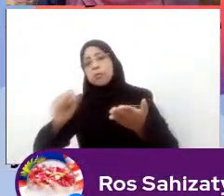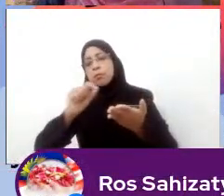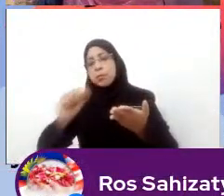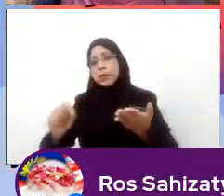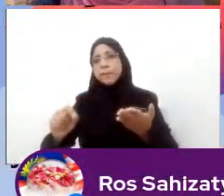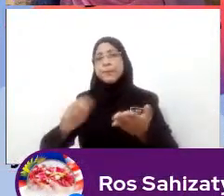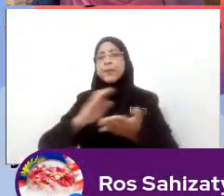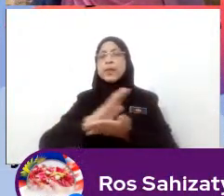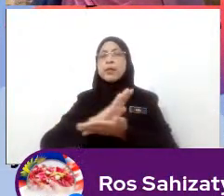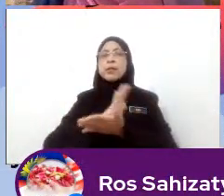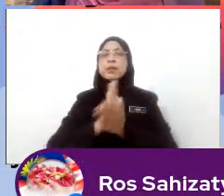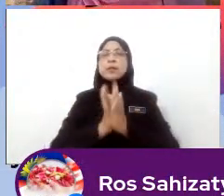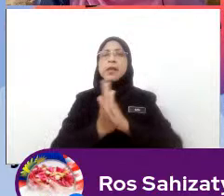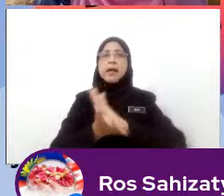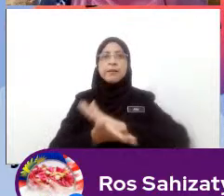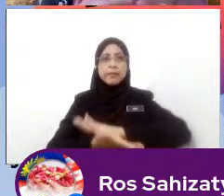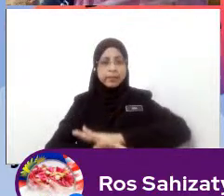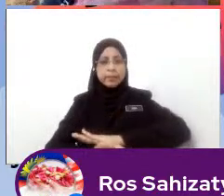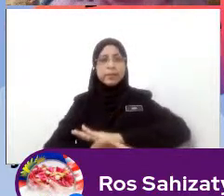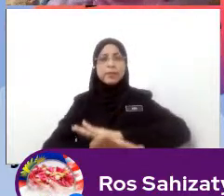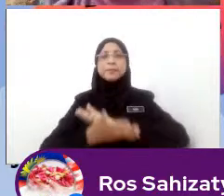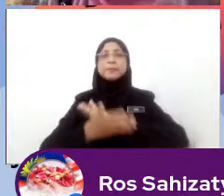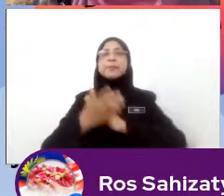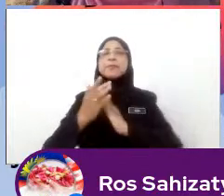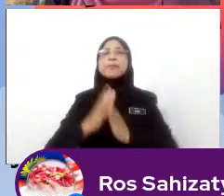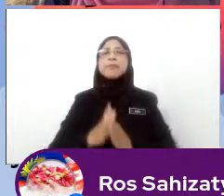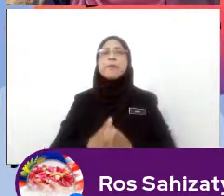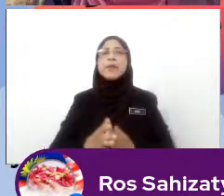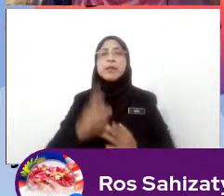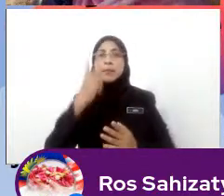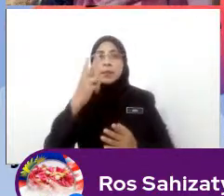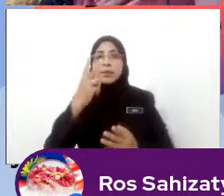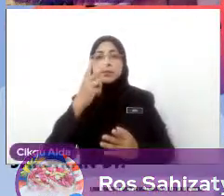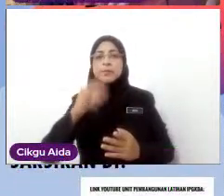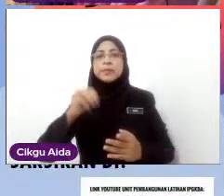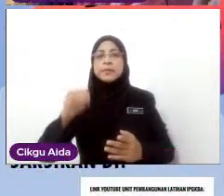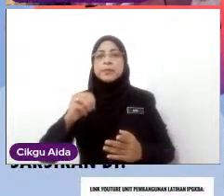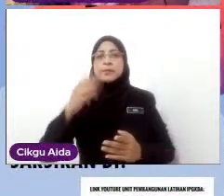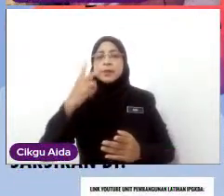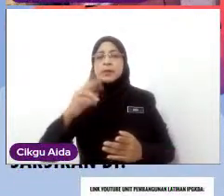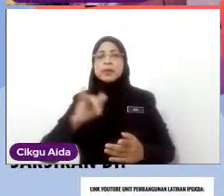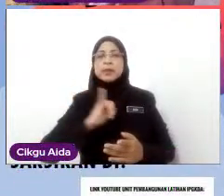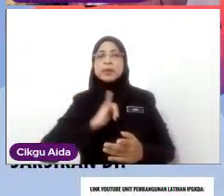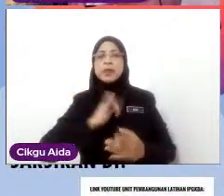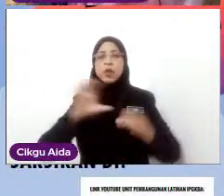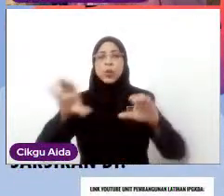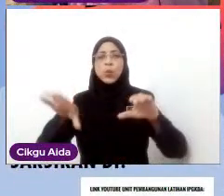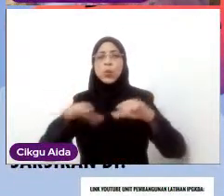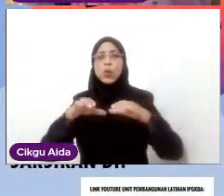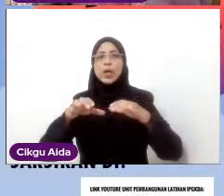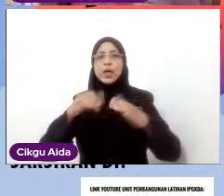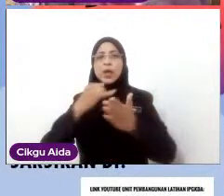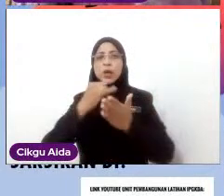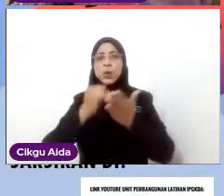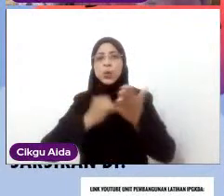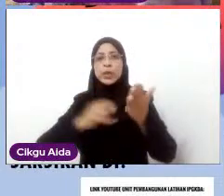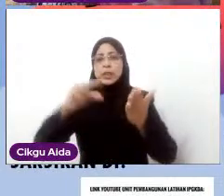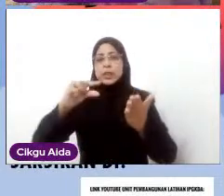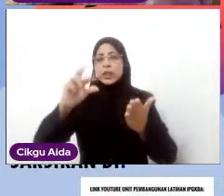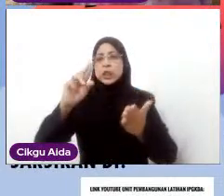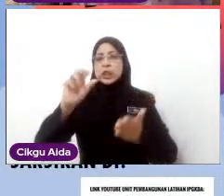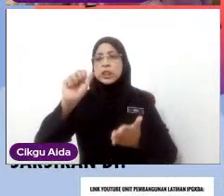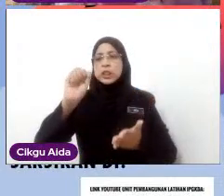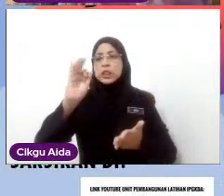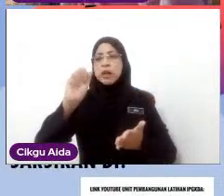jadi apa yang saya buat bila dalam kelas ni nampak budak-budak ni macam tu, jadi apa yang saya buat, saya pun lukis graf. Saya guna marker